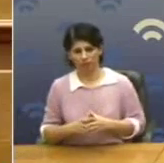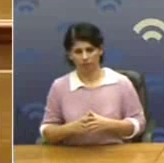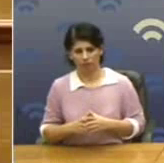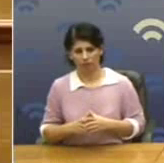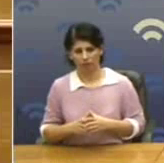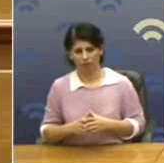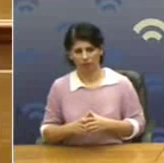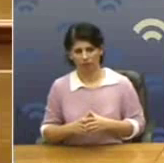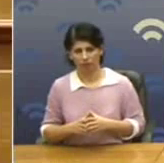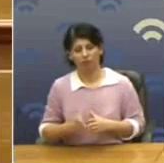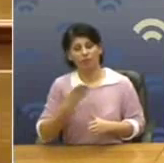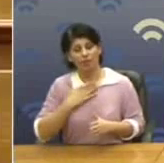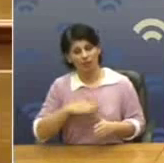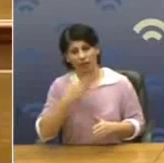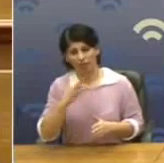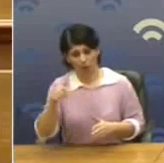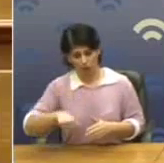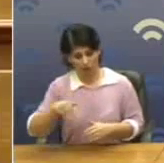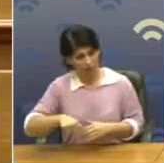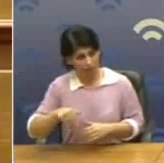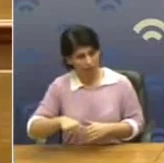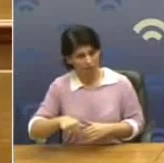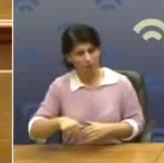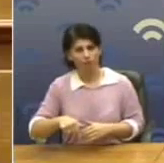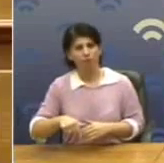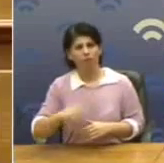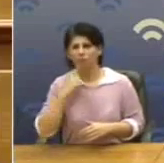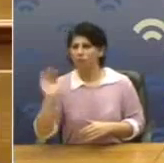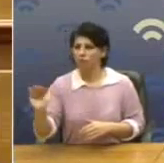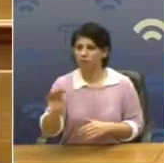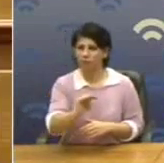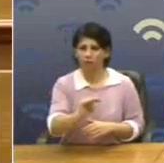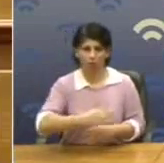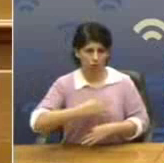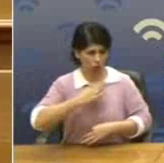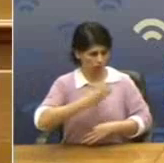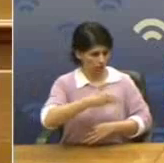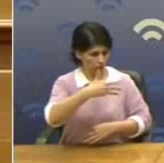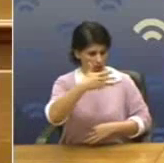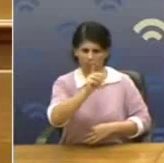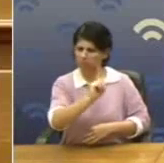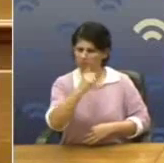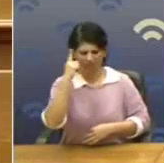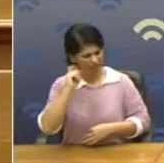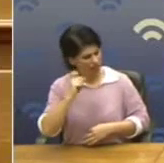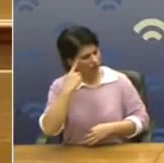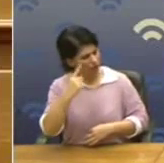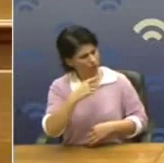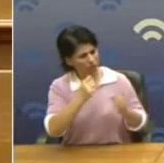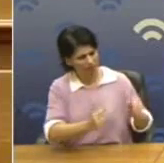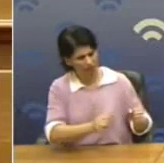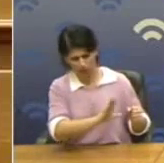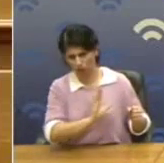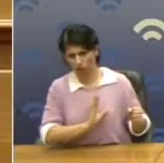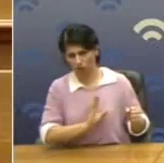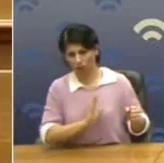Ήθελα λοιπόν σήμερα να απευθυνθώ όχι τόσο στον κύριο Μητσοτάκη, γιατί ξέρω τις απόψεις του και τις θέσεις του.